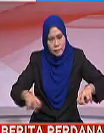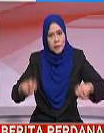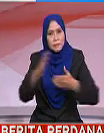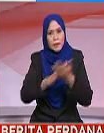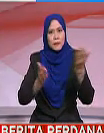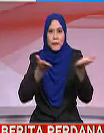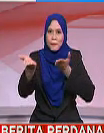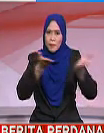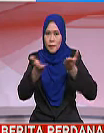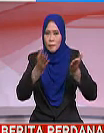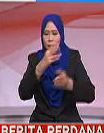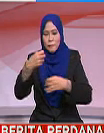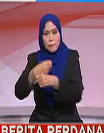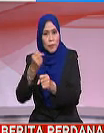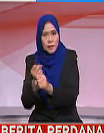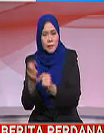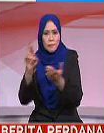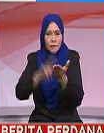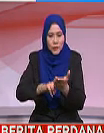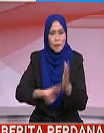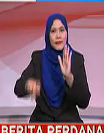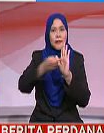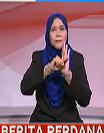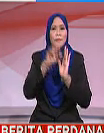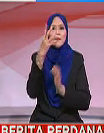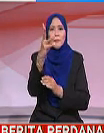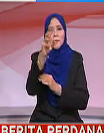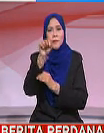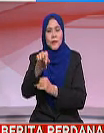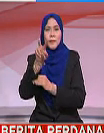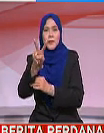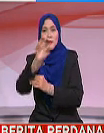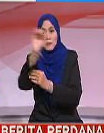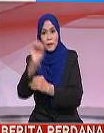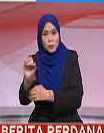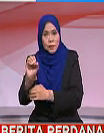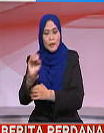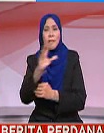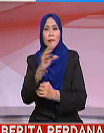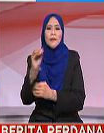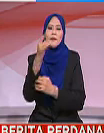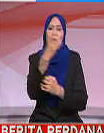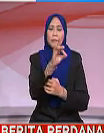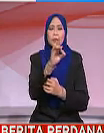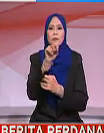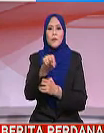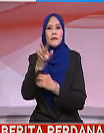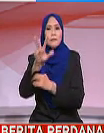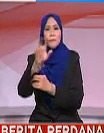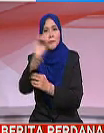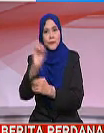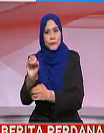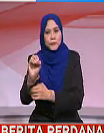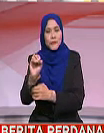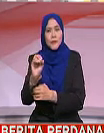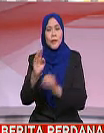perkhidmatan dan pembuatan masing-masing merekodkan pertumbuhan negatif 16.2% dan 18.3%.